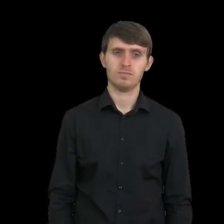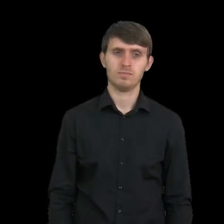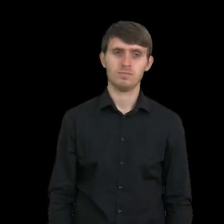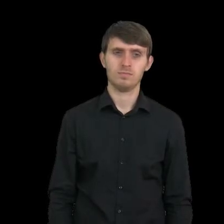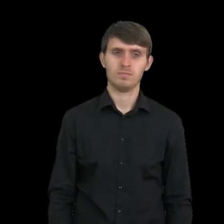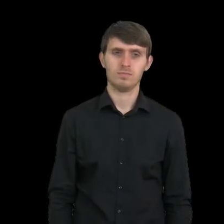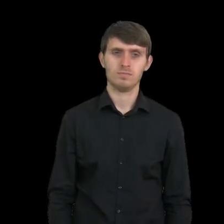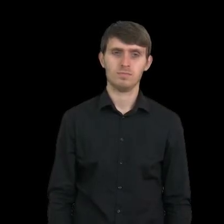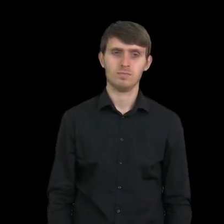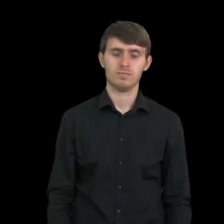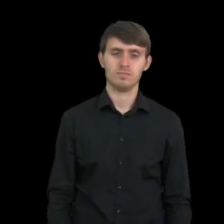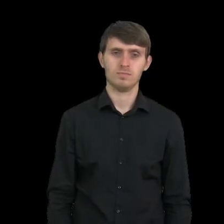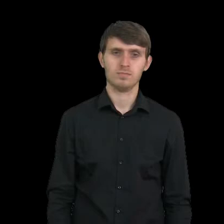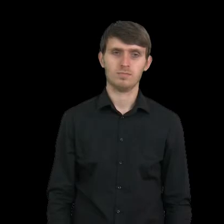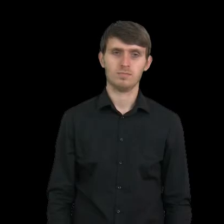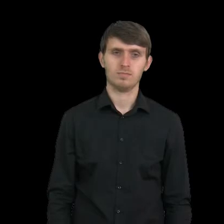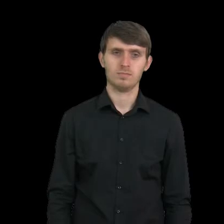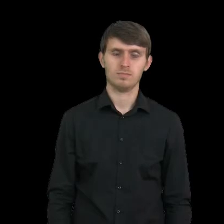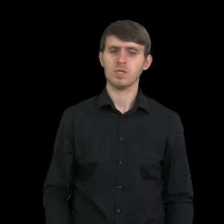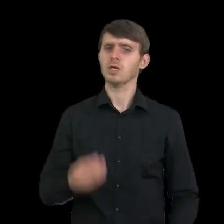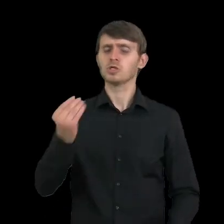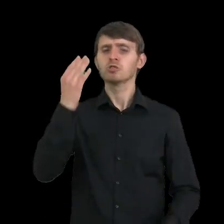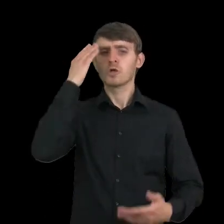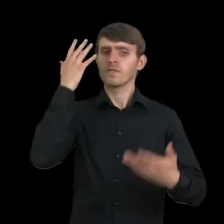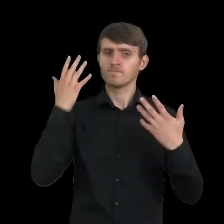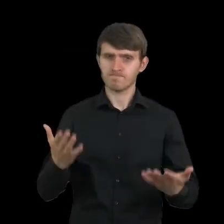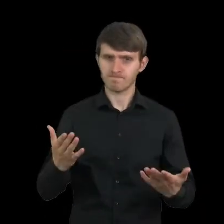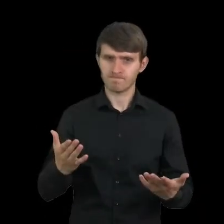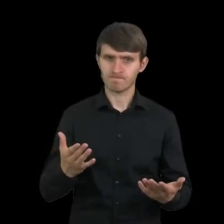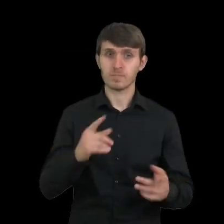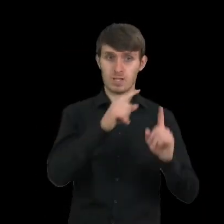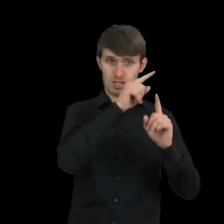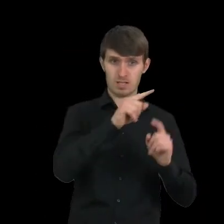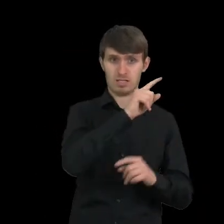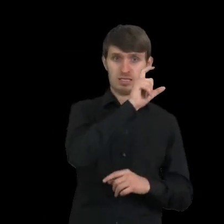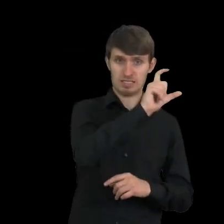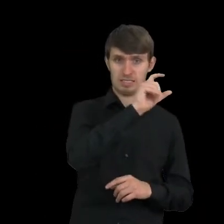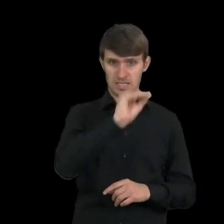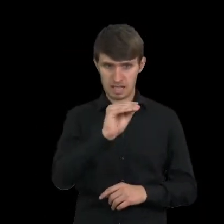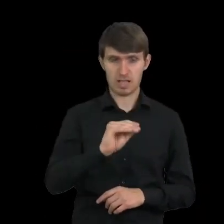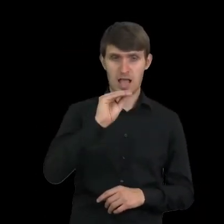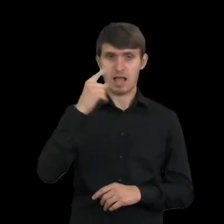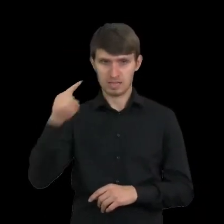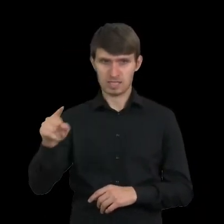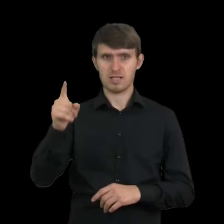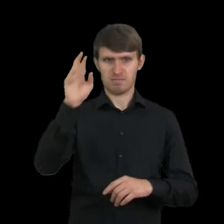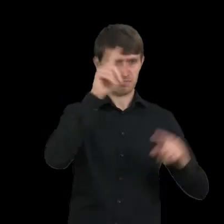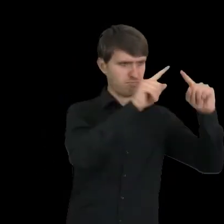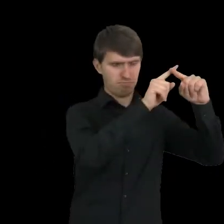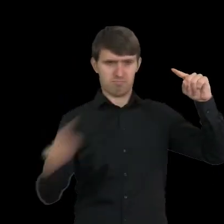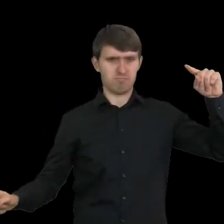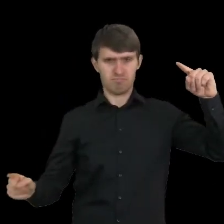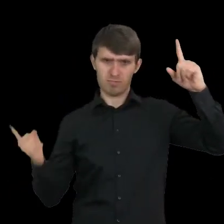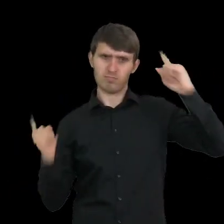Co jeszcze wiemy? Wiemy, że te ramiona tutaj, CE oraz ED widzimy, że to jest